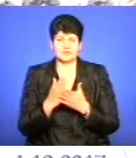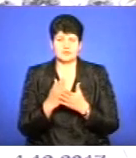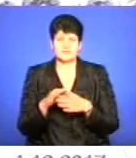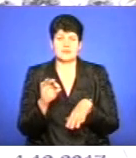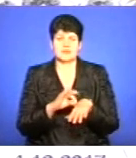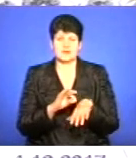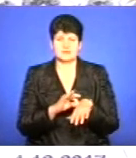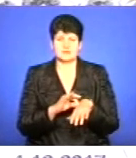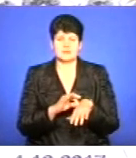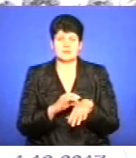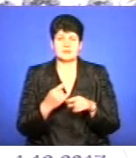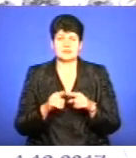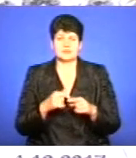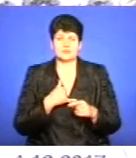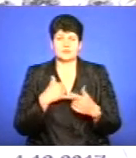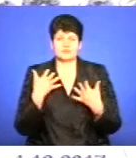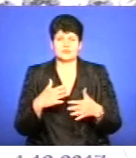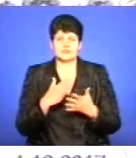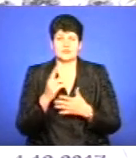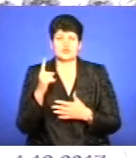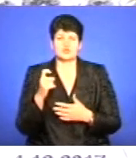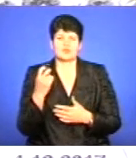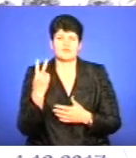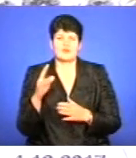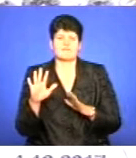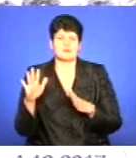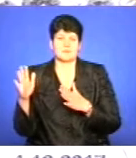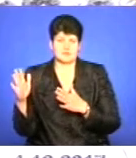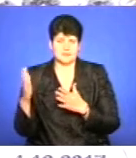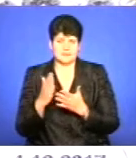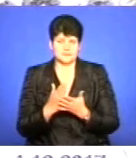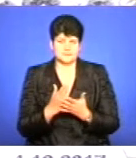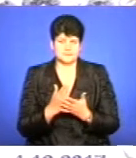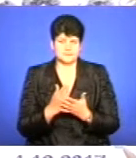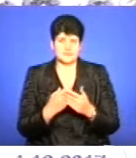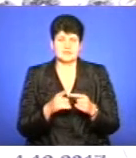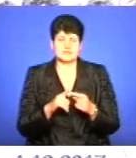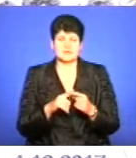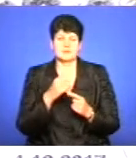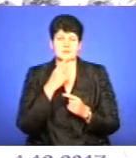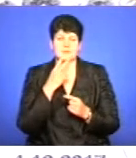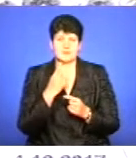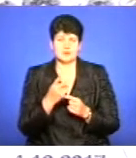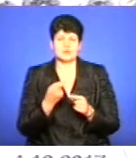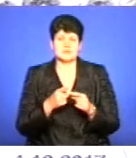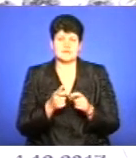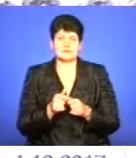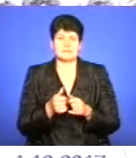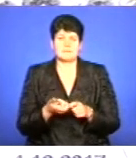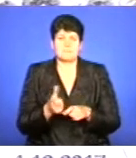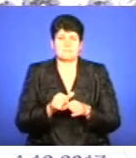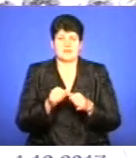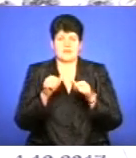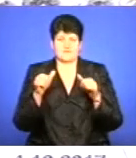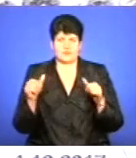діагноз. Це у нас вже є 102 випадки. Тобто це ми бачимо, що воно перевищує. Тобто всього